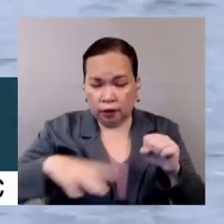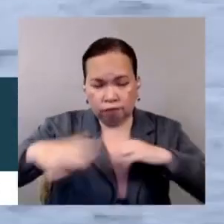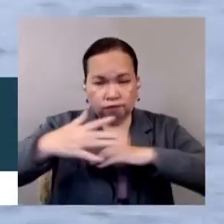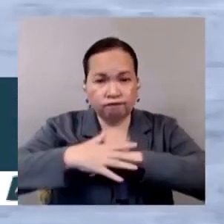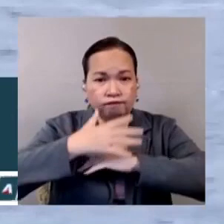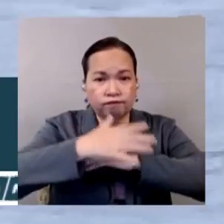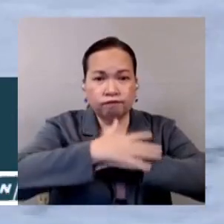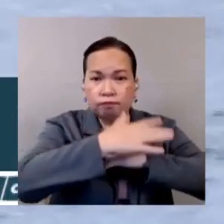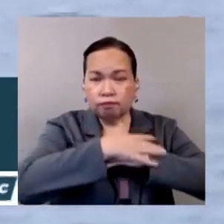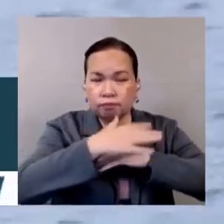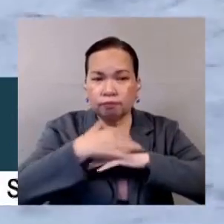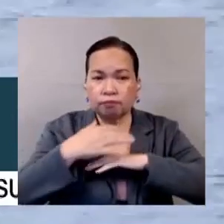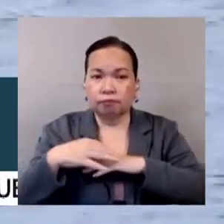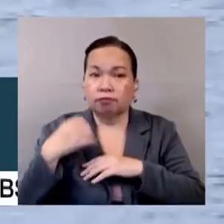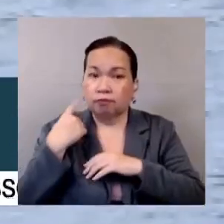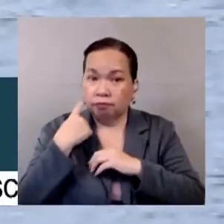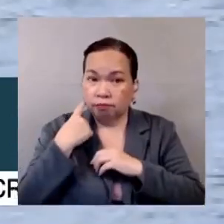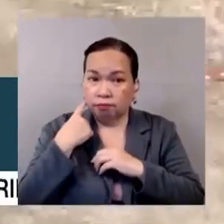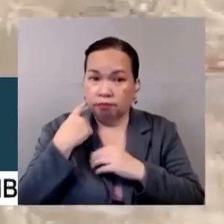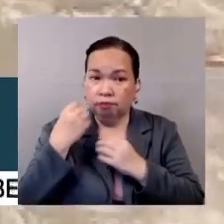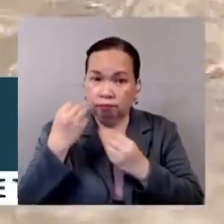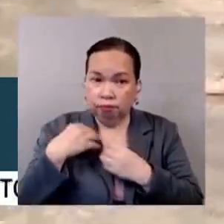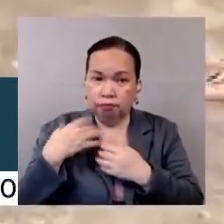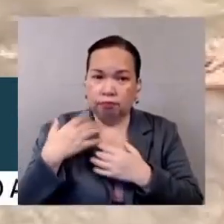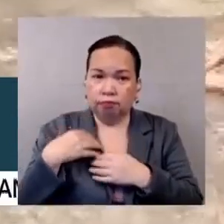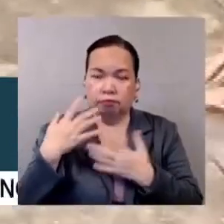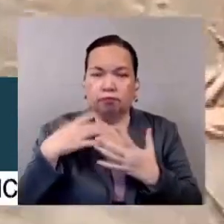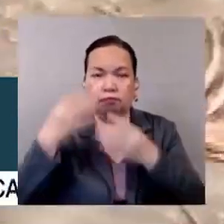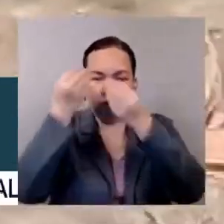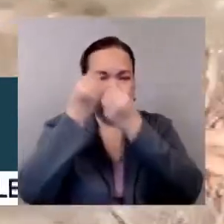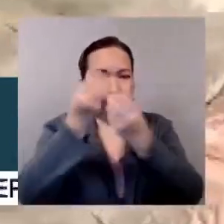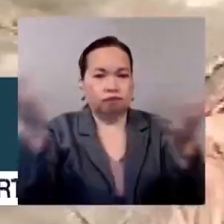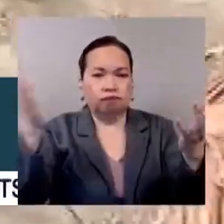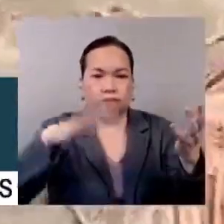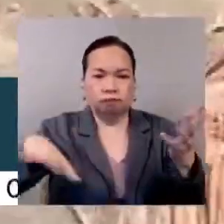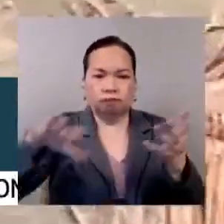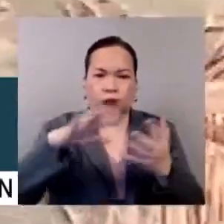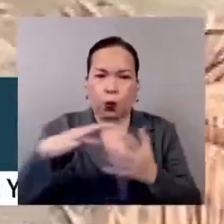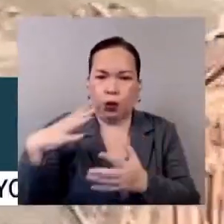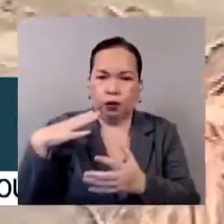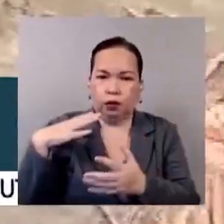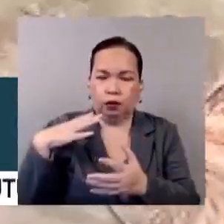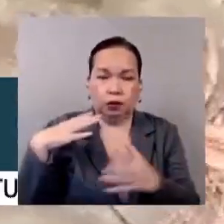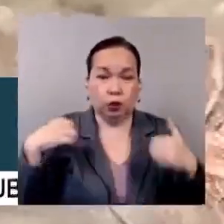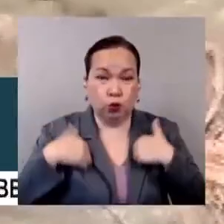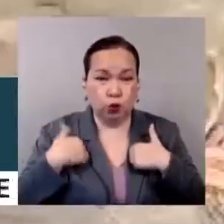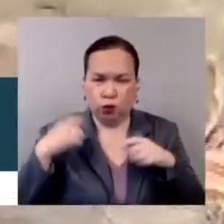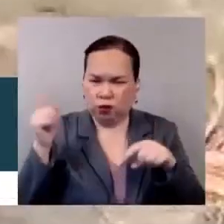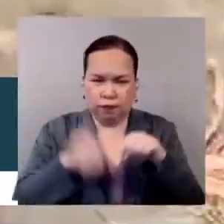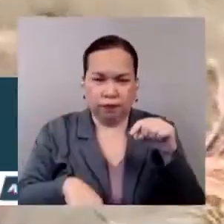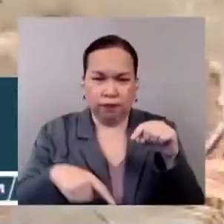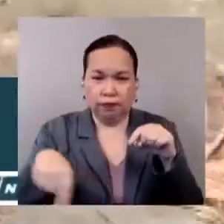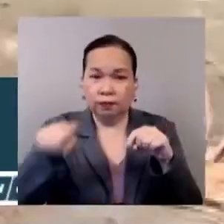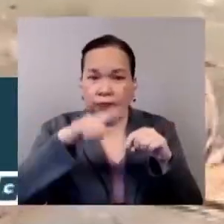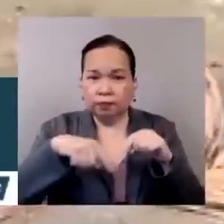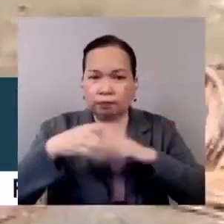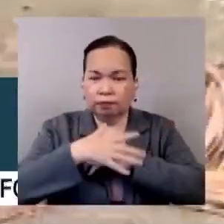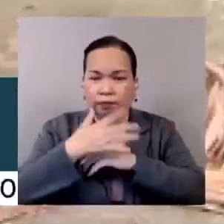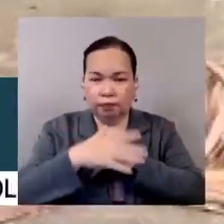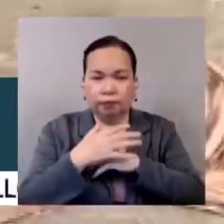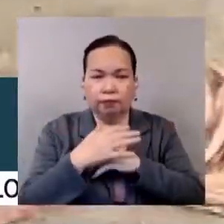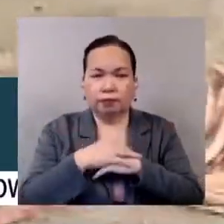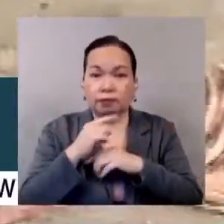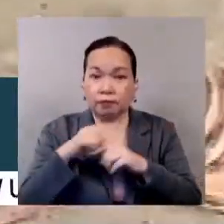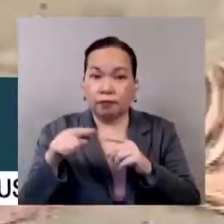And kanina lang, siyempre naglabas ako ng EO na hindi pwede pang maligo sa dalampasigan. So yung tulong